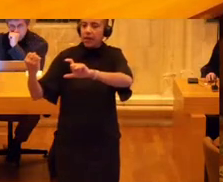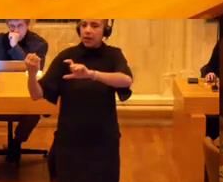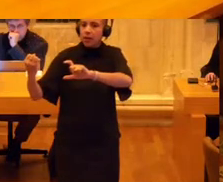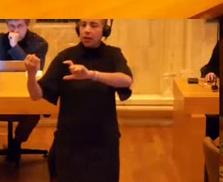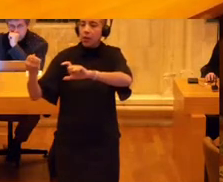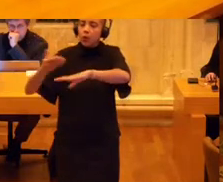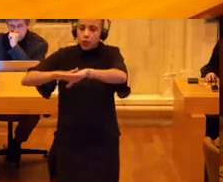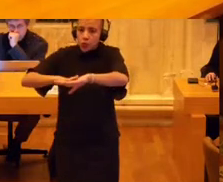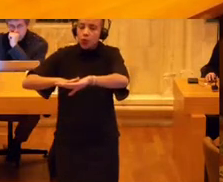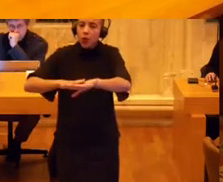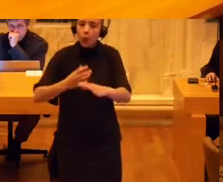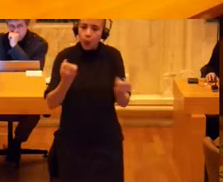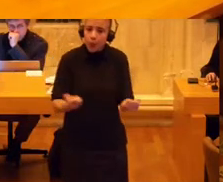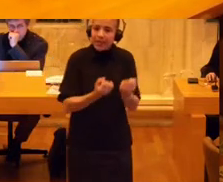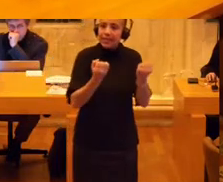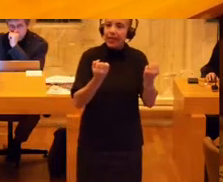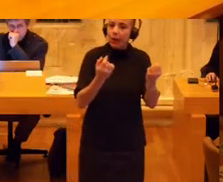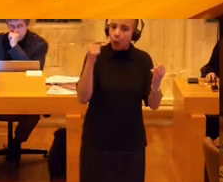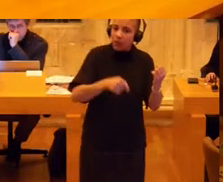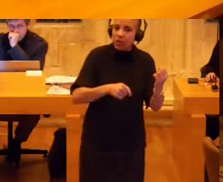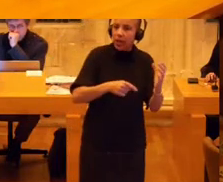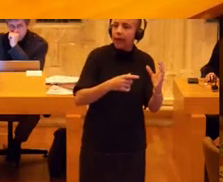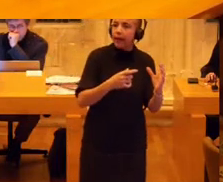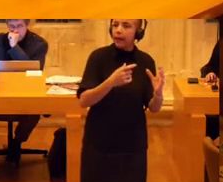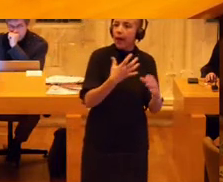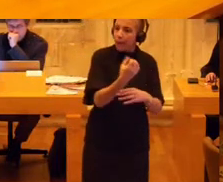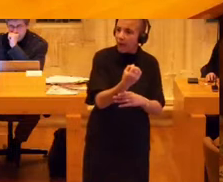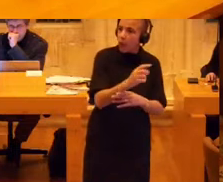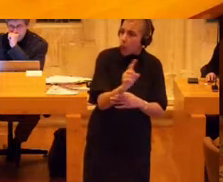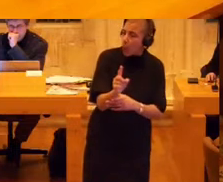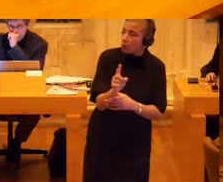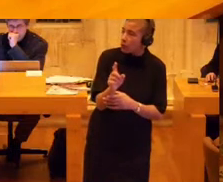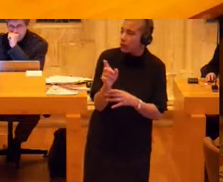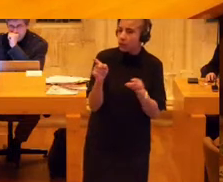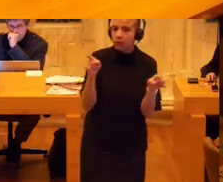peut-être répondre que c'est parce que la réglementation